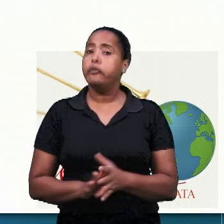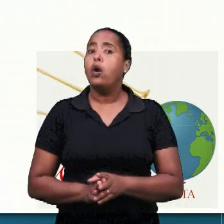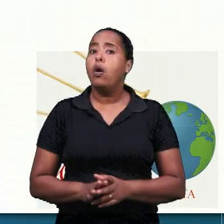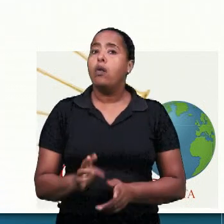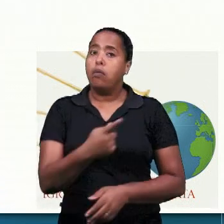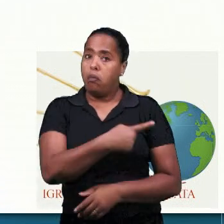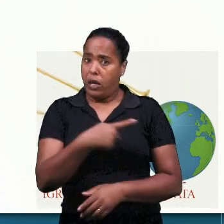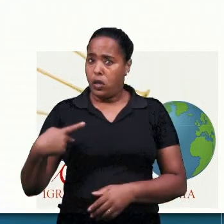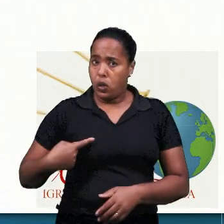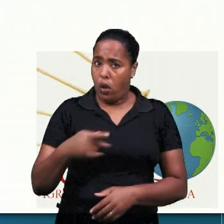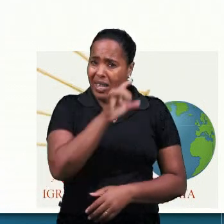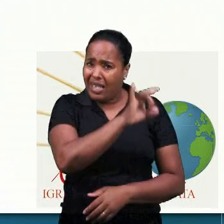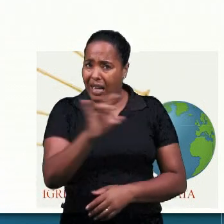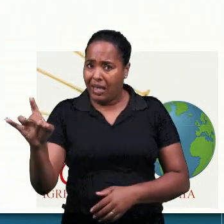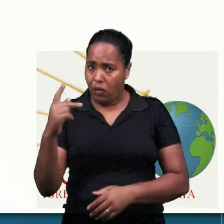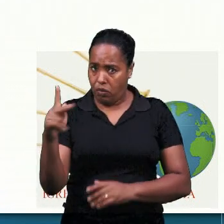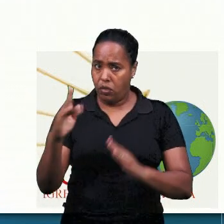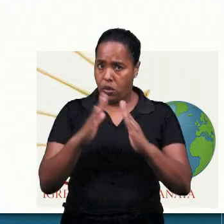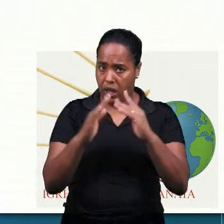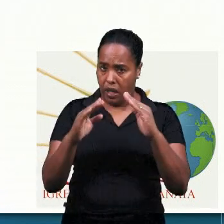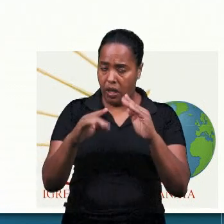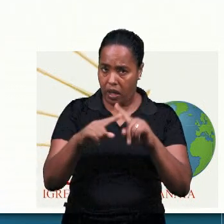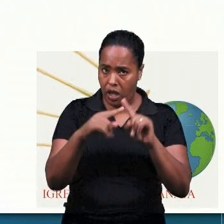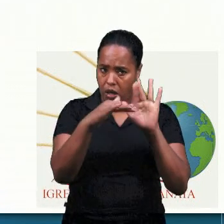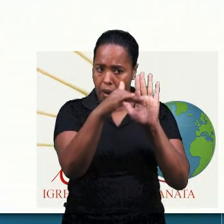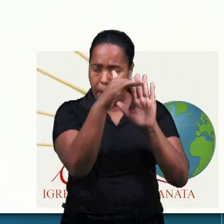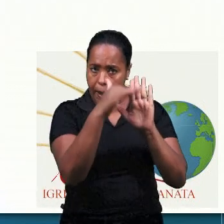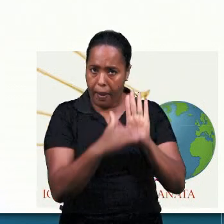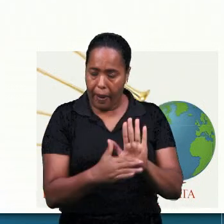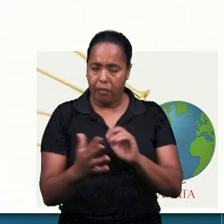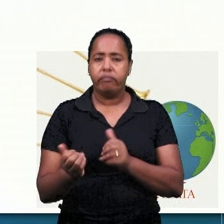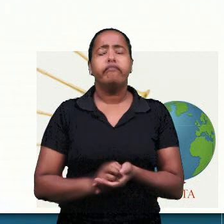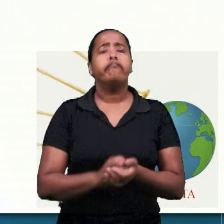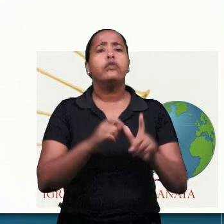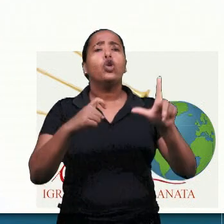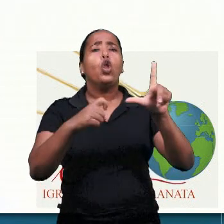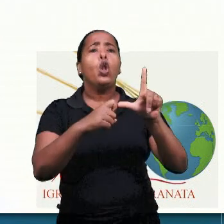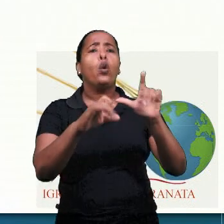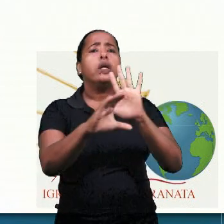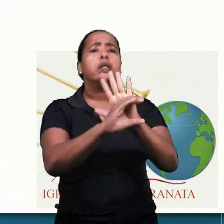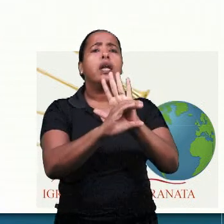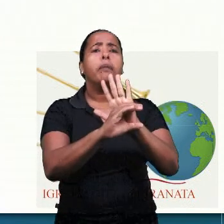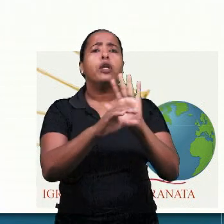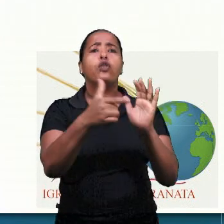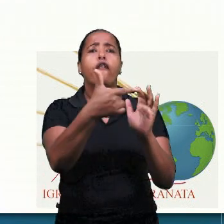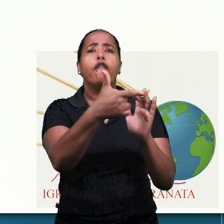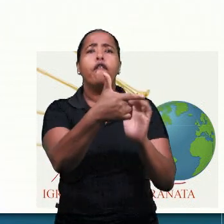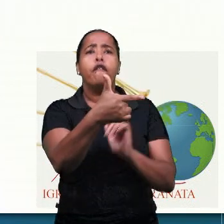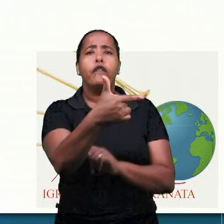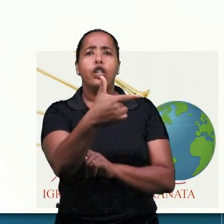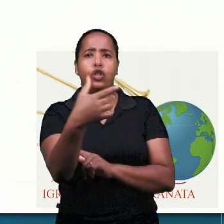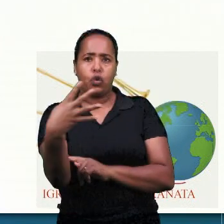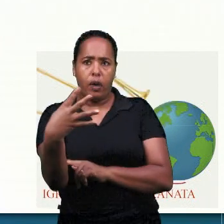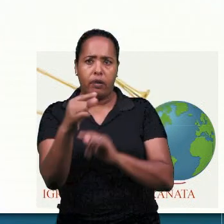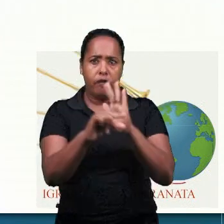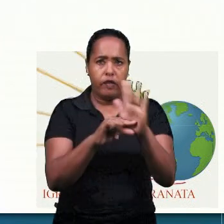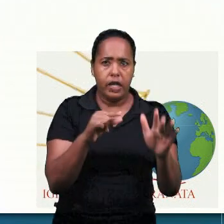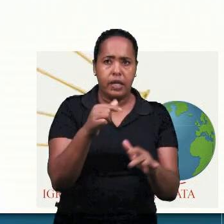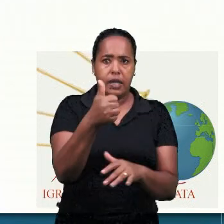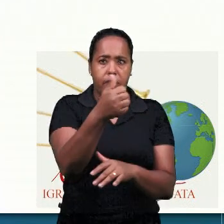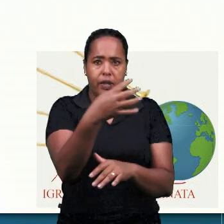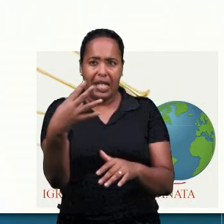jeunes et aux ouvriers. Les pasteurs vont organiser cela dans les églises. La question est, en examinant le texte de